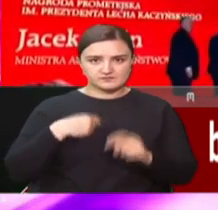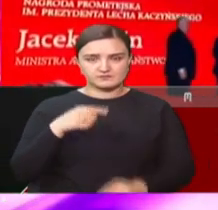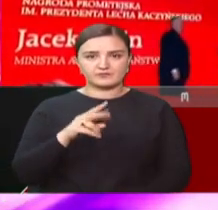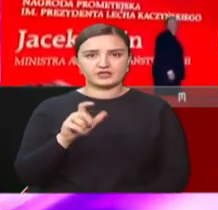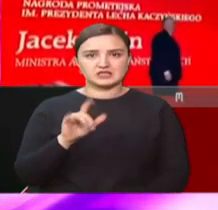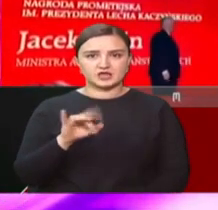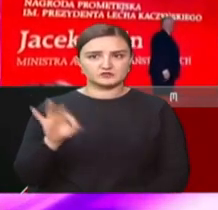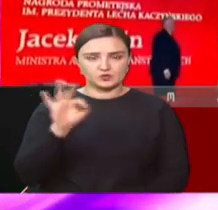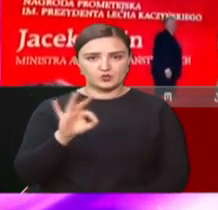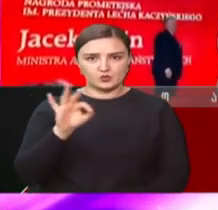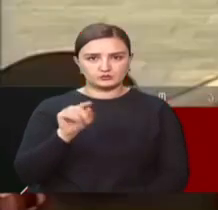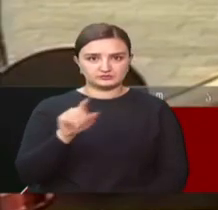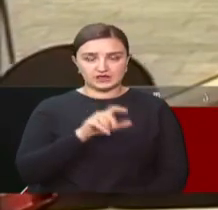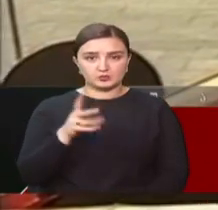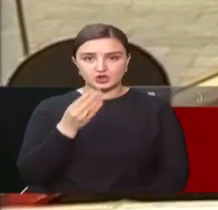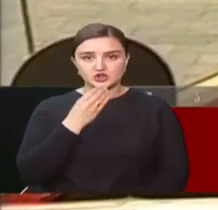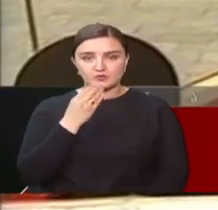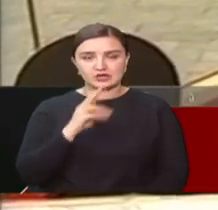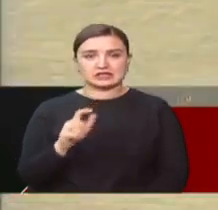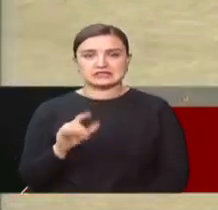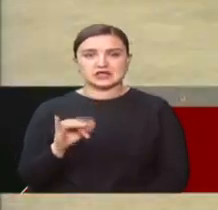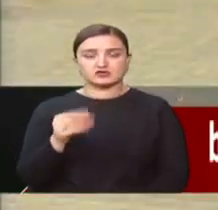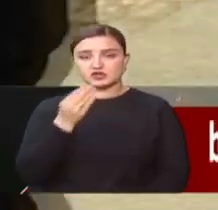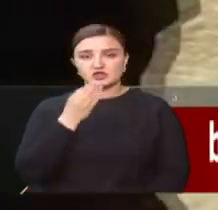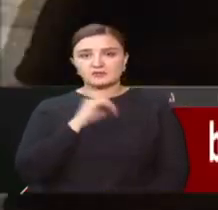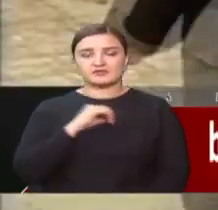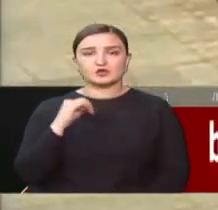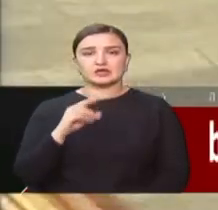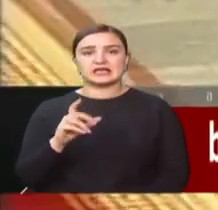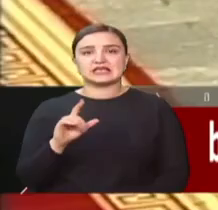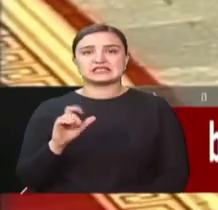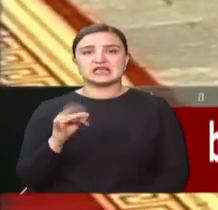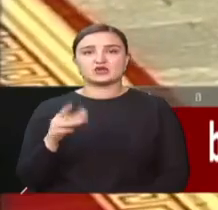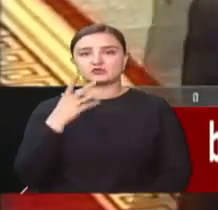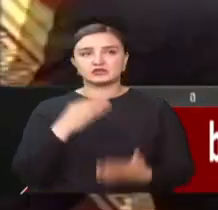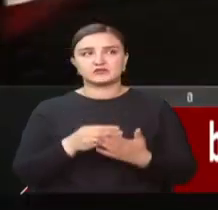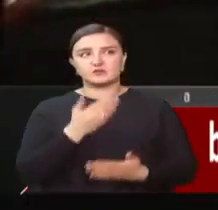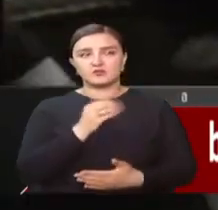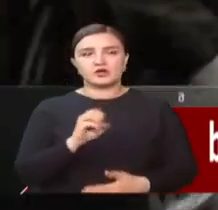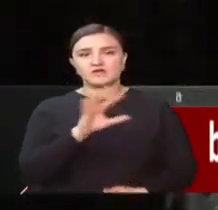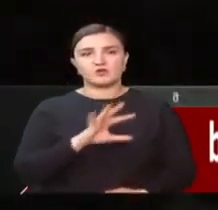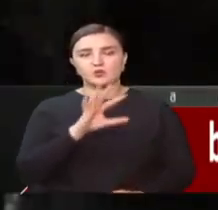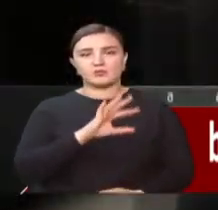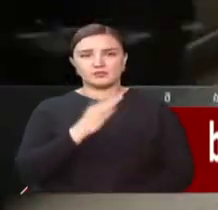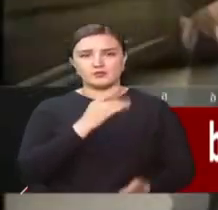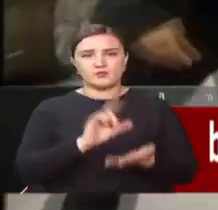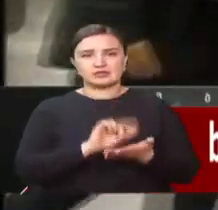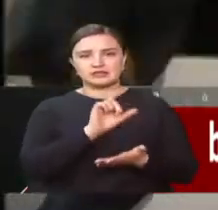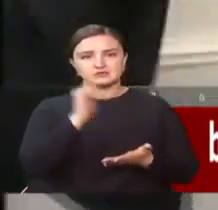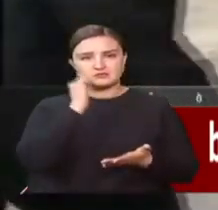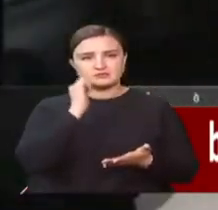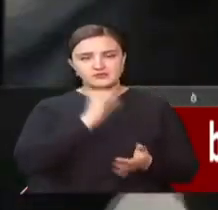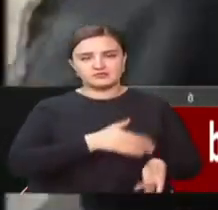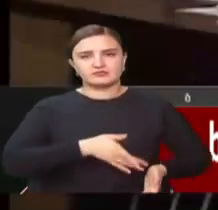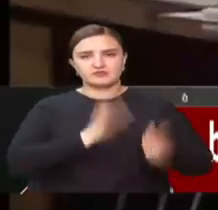მესამ, კეზერაშვილი ჭამოს ხალხმა? ჭამით თავად კეზერაშვილს, ევროპულ პენსიონერთა კუთვნილი მილიარდი რომ არ უჭამია, ამის დასადასტურებლად